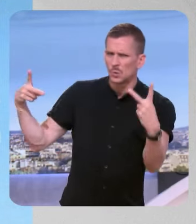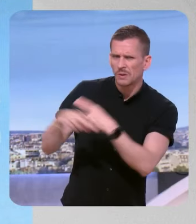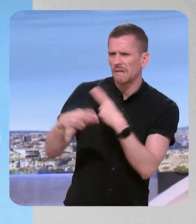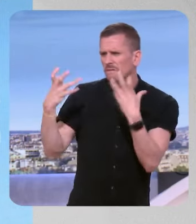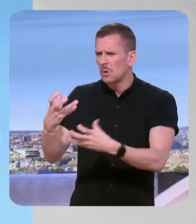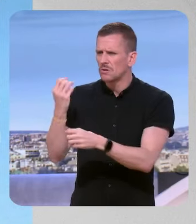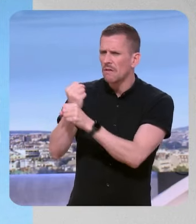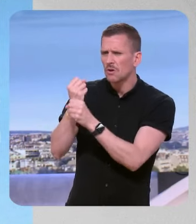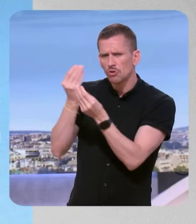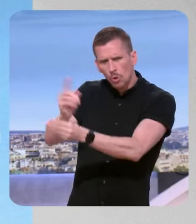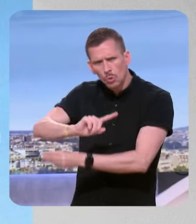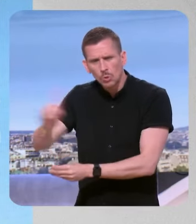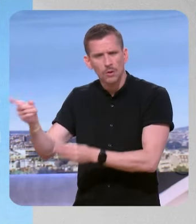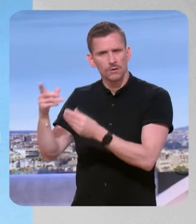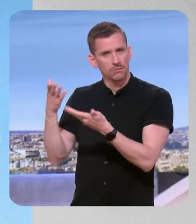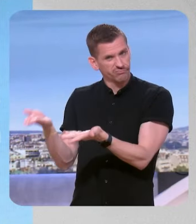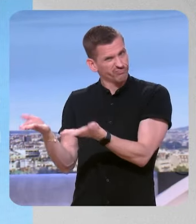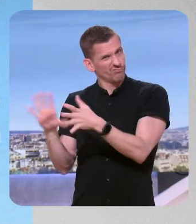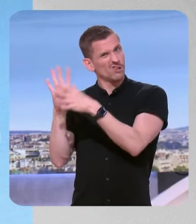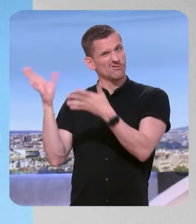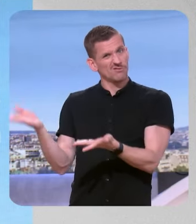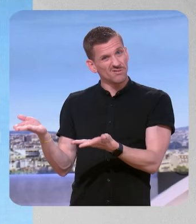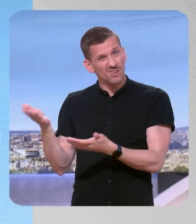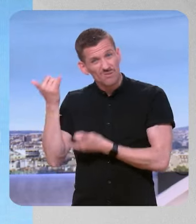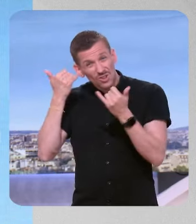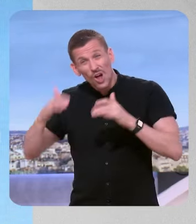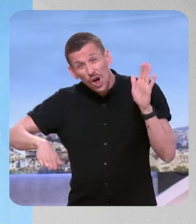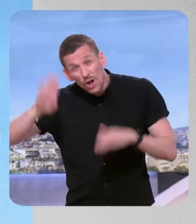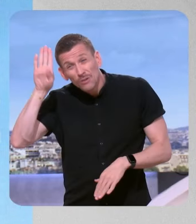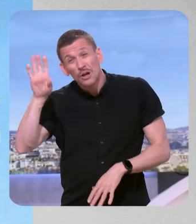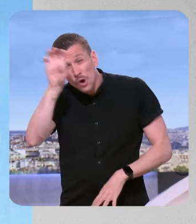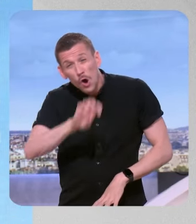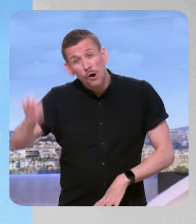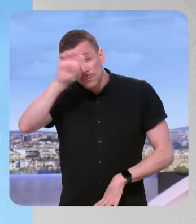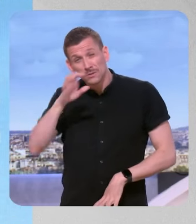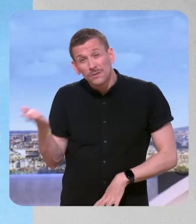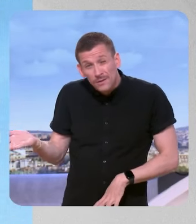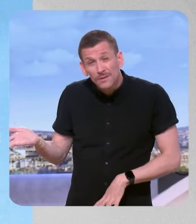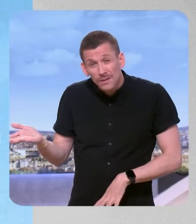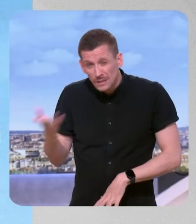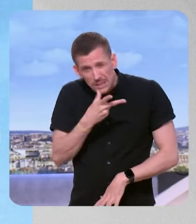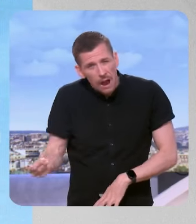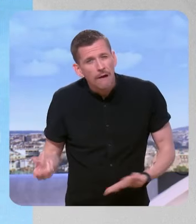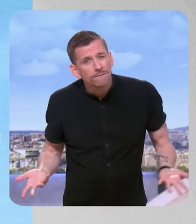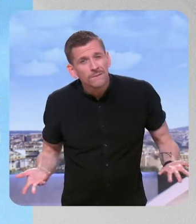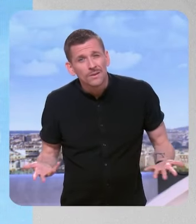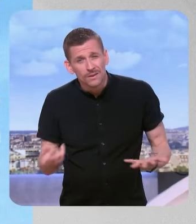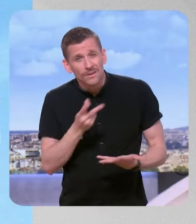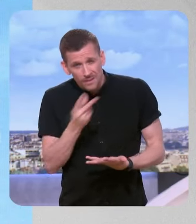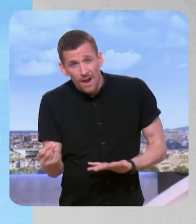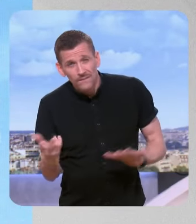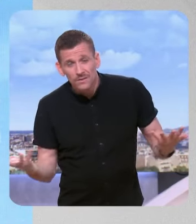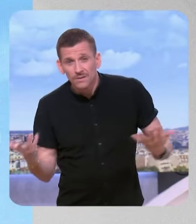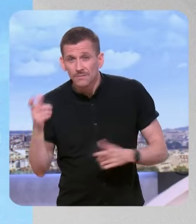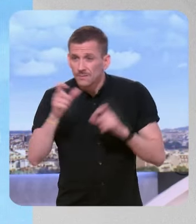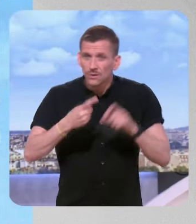listesl ont été déposées pour être candidate aux élections européennes en fait tout ça est extrêmement grave si ces gens-là voulaient vraiment défendre comme